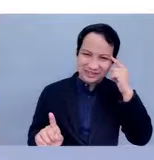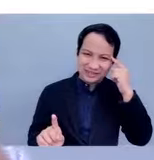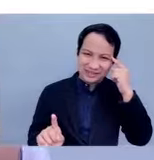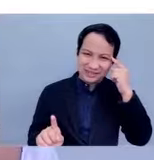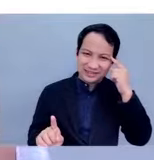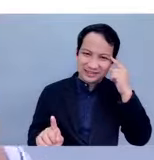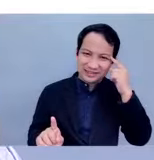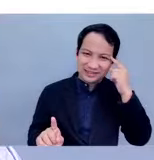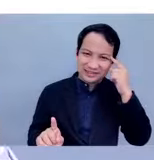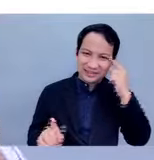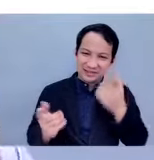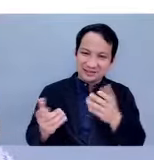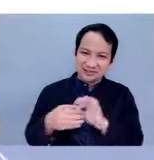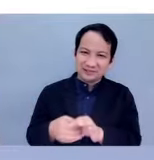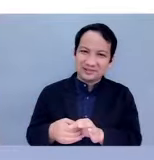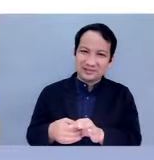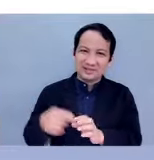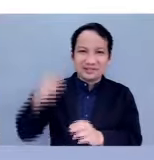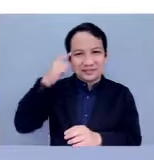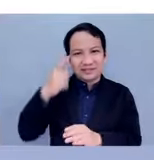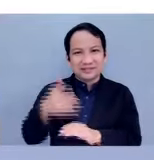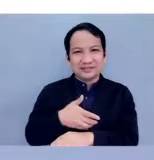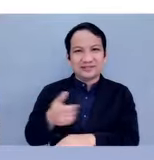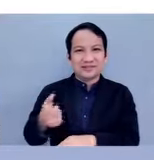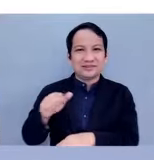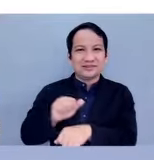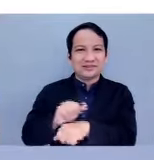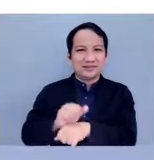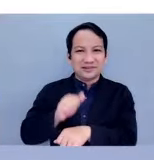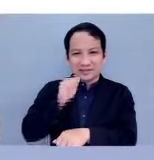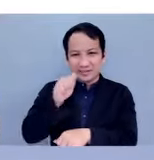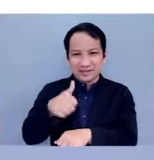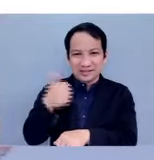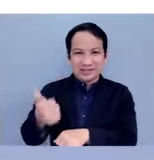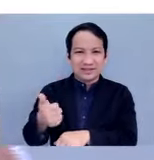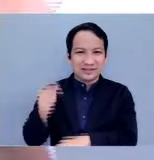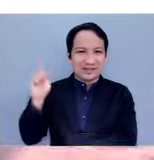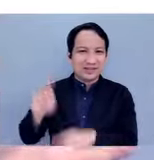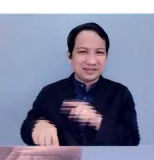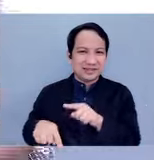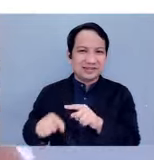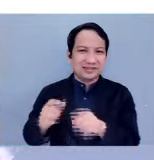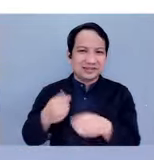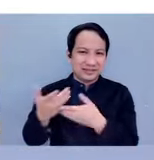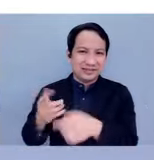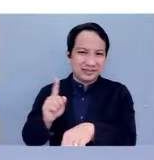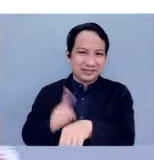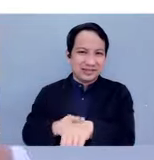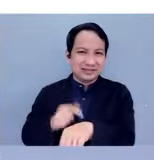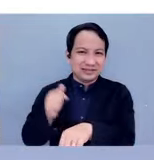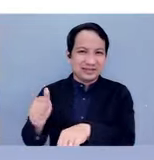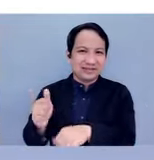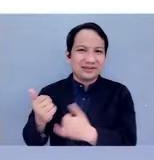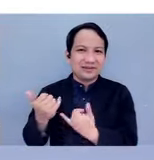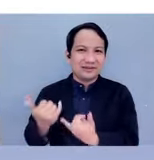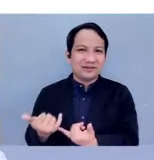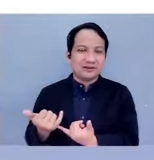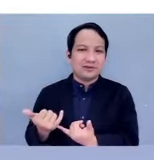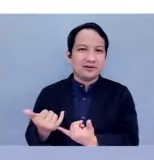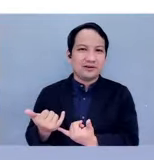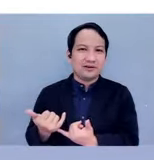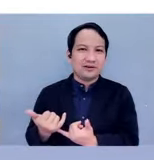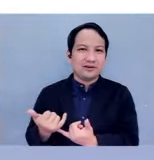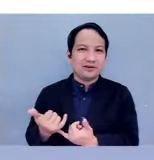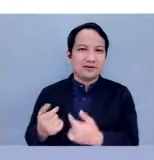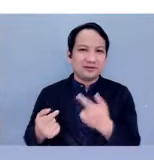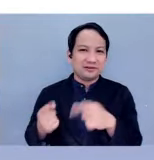pragmatic about it. Kailangan kong isipin na, teka, may trabaho pa ako kinabukasan. Hindi ko talaga kayang ibigay yung oras ko sa inyo ngayon kasi kailangan kong kung paglaanan ng oras muna